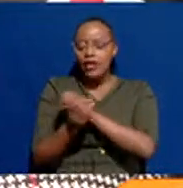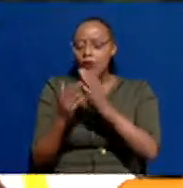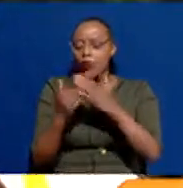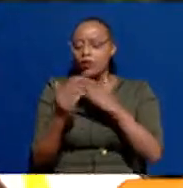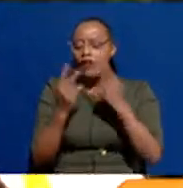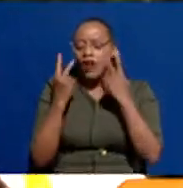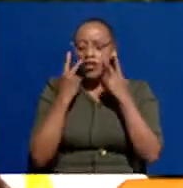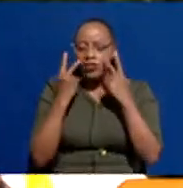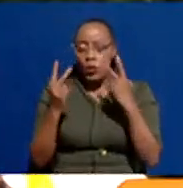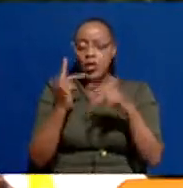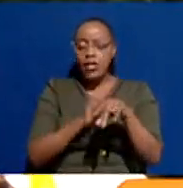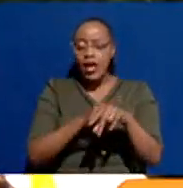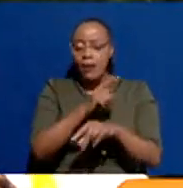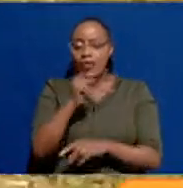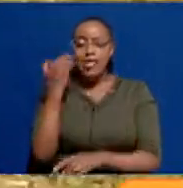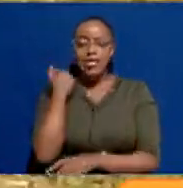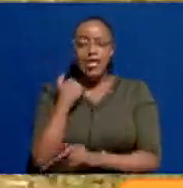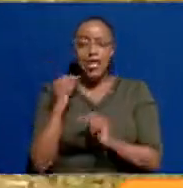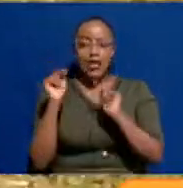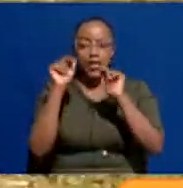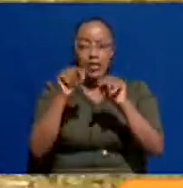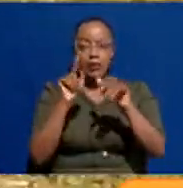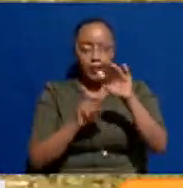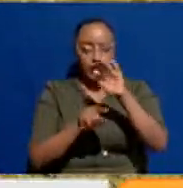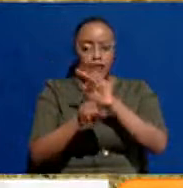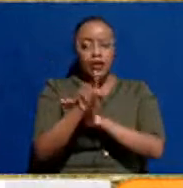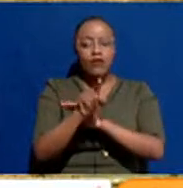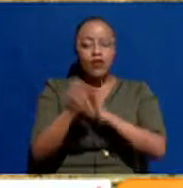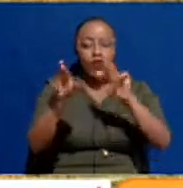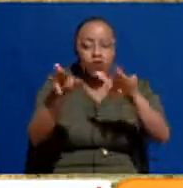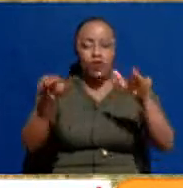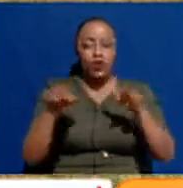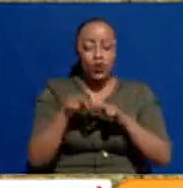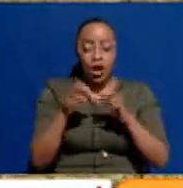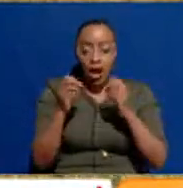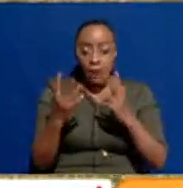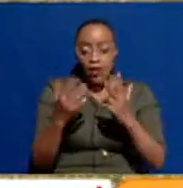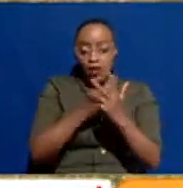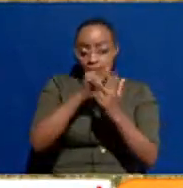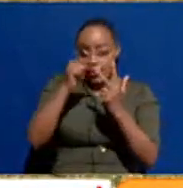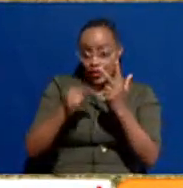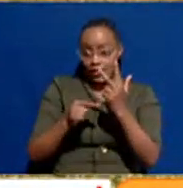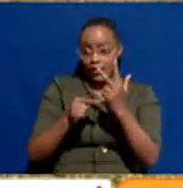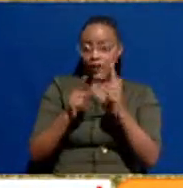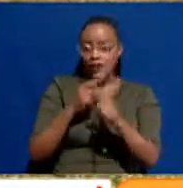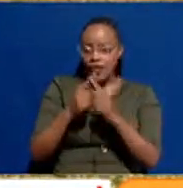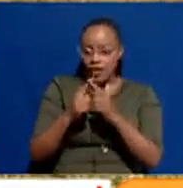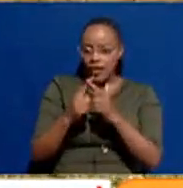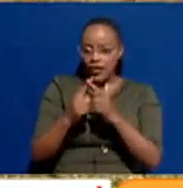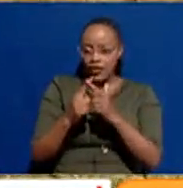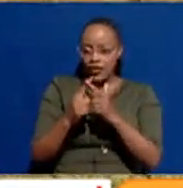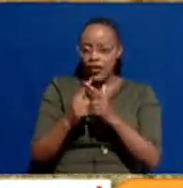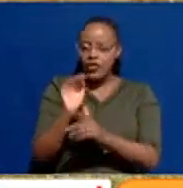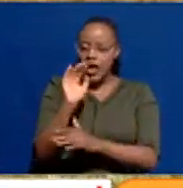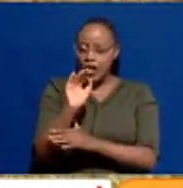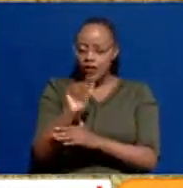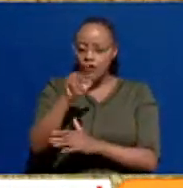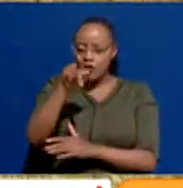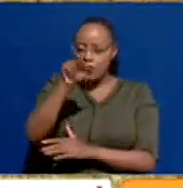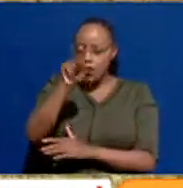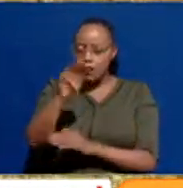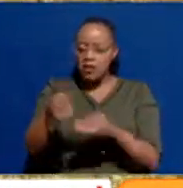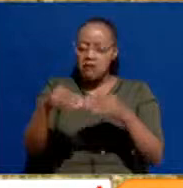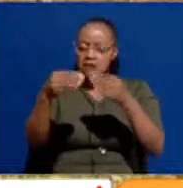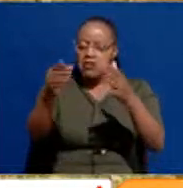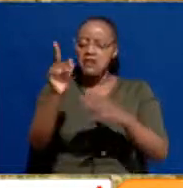aliyoyashuhudia mikononi mwa wahuni hao. Waliingia ndani ya rumu watatu, wakaniomba pin,